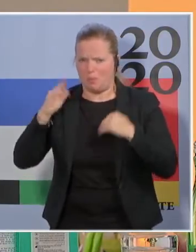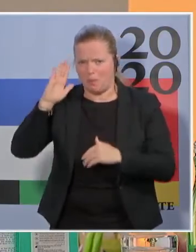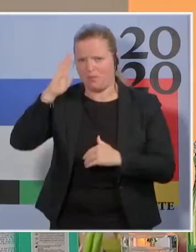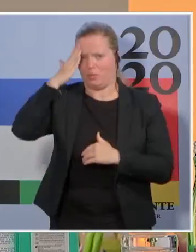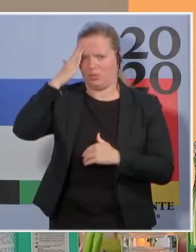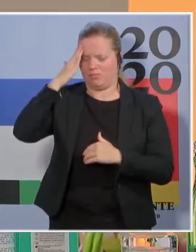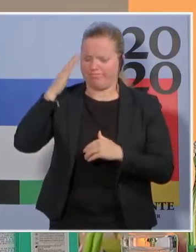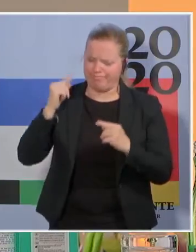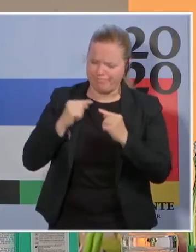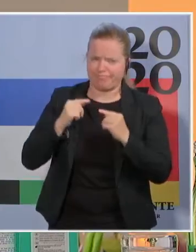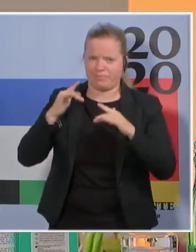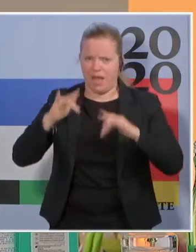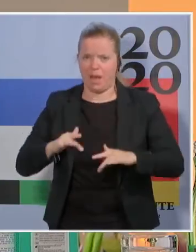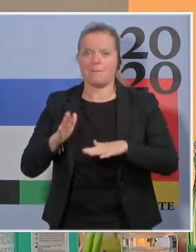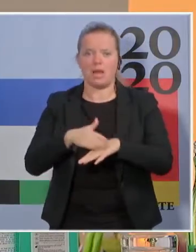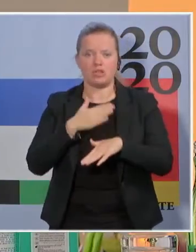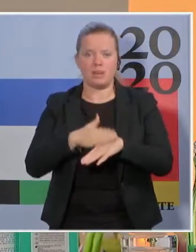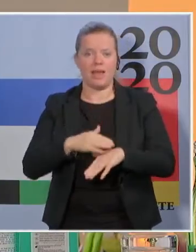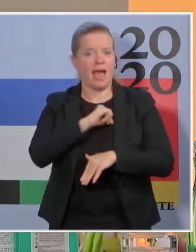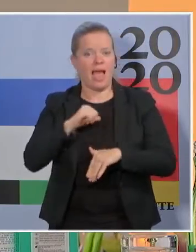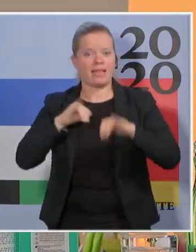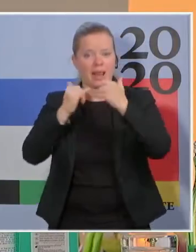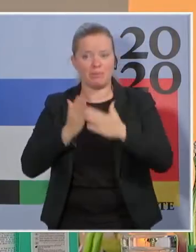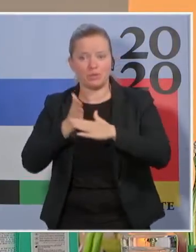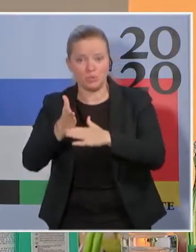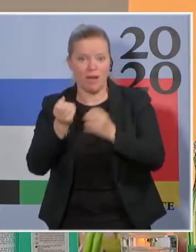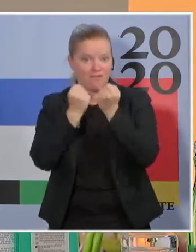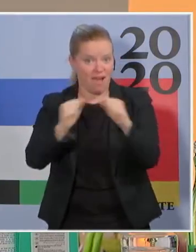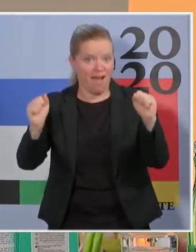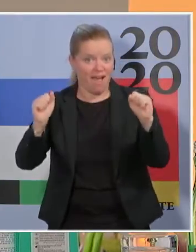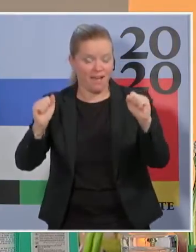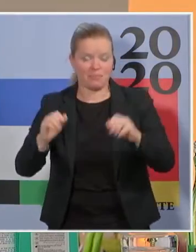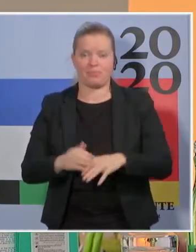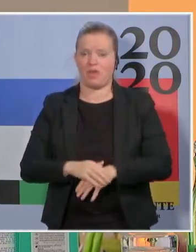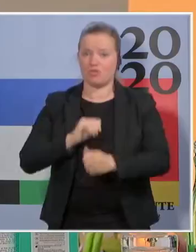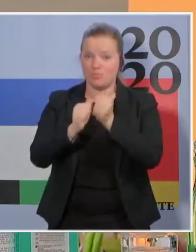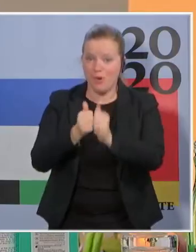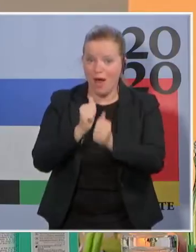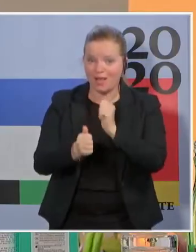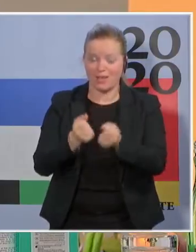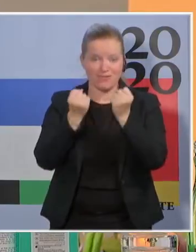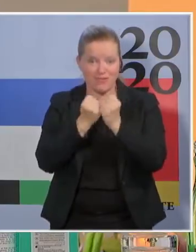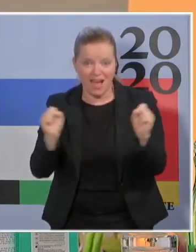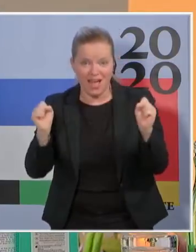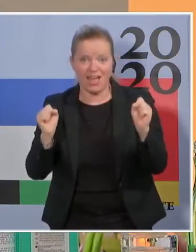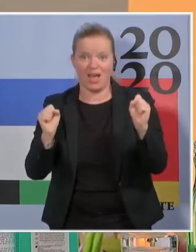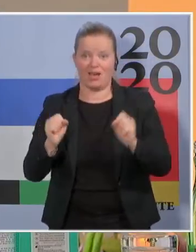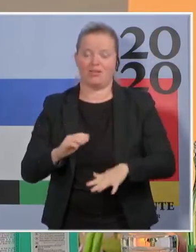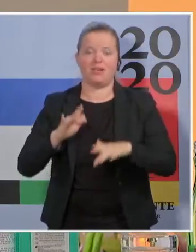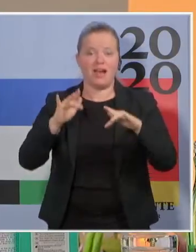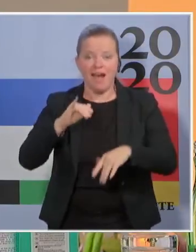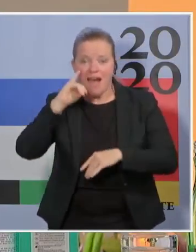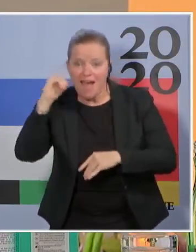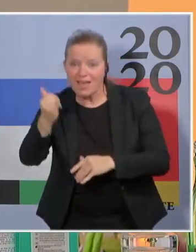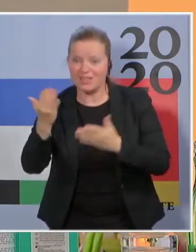Freiheit, die eigenen Eltern zu besuchen, die Freiheit, Sport zu treiben, zu reisen, die Freiheit für Kinder